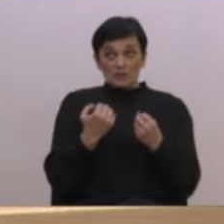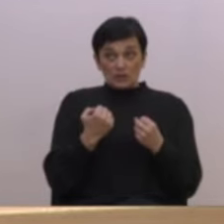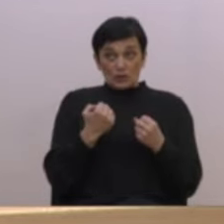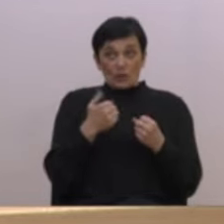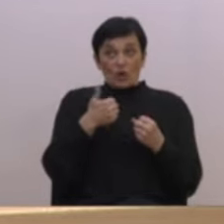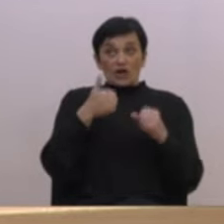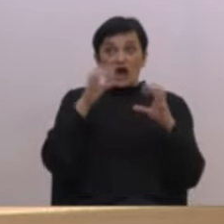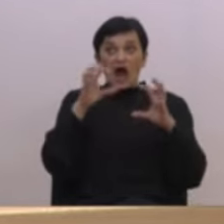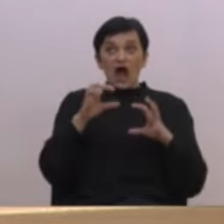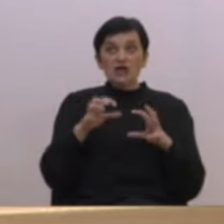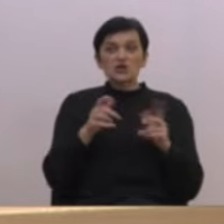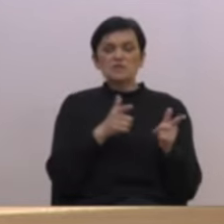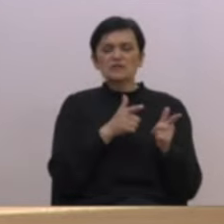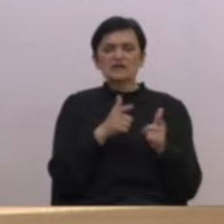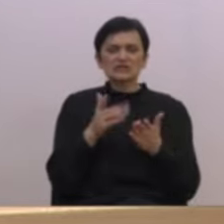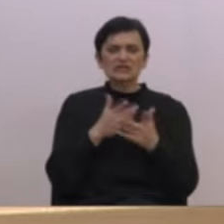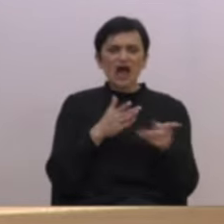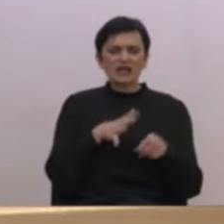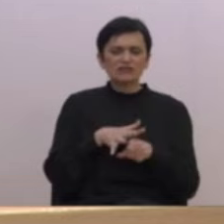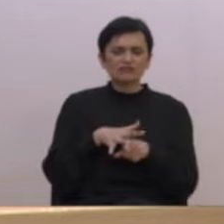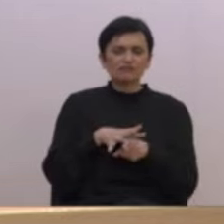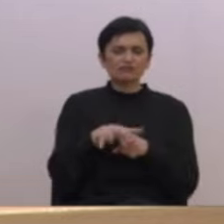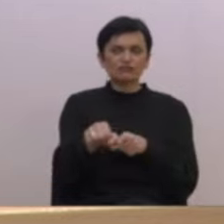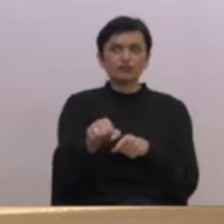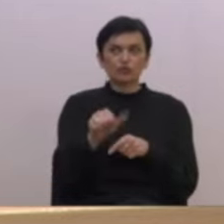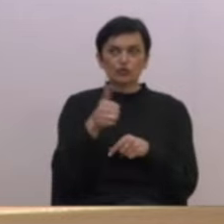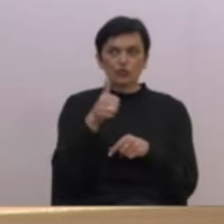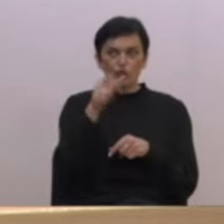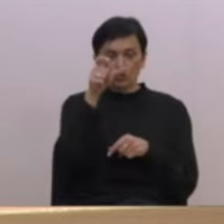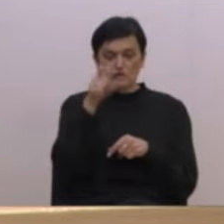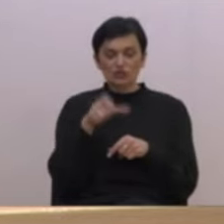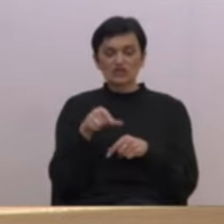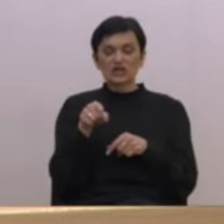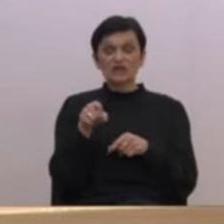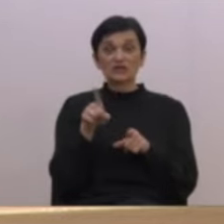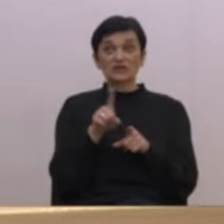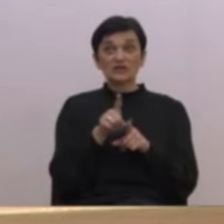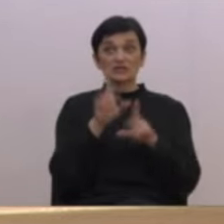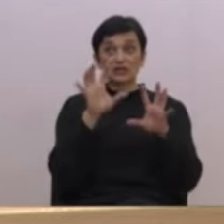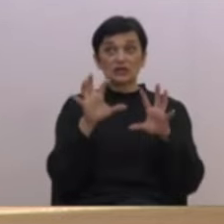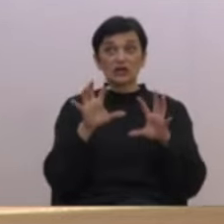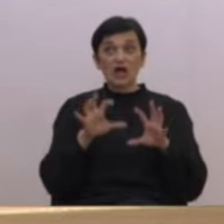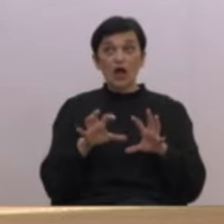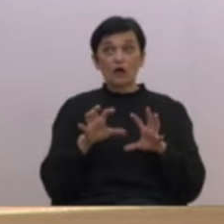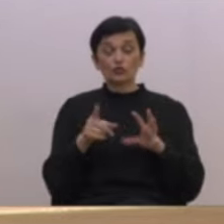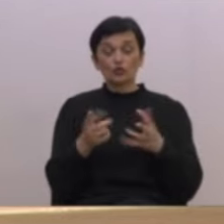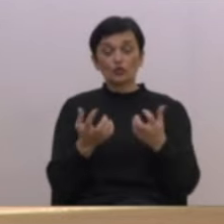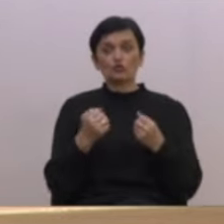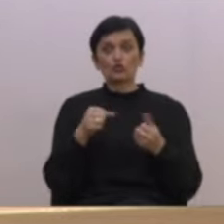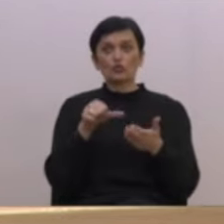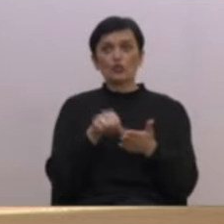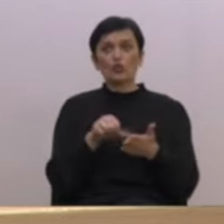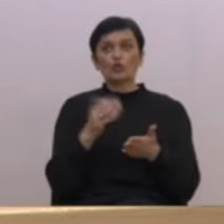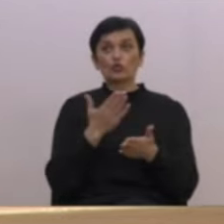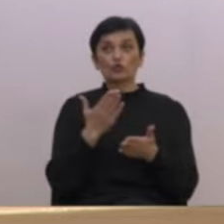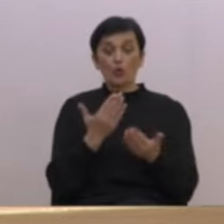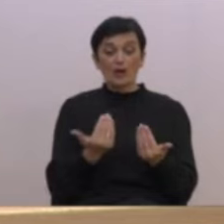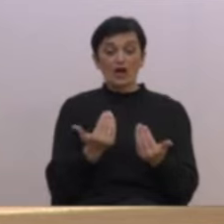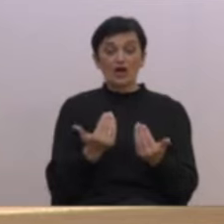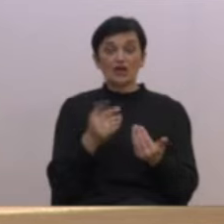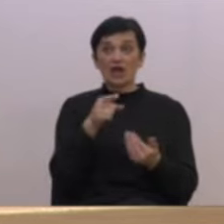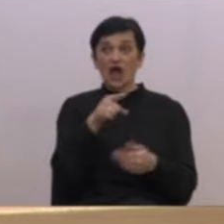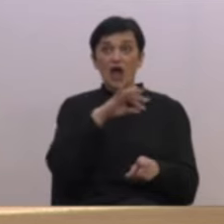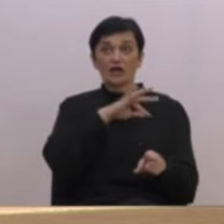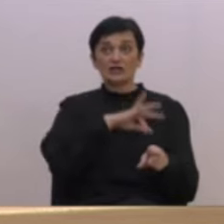მსათხრად გადაუაროთ მას, როგორც ადამიანს, რომელმაც ისეთი კანონის მიღებაში მიიღო მონაწილეობა, რომელიც ამ ცუთას არ